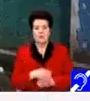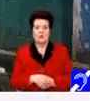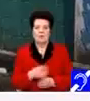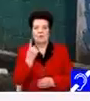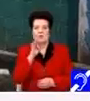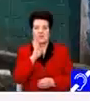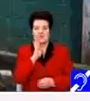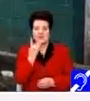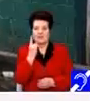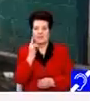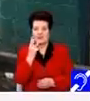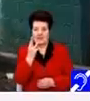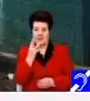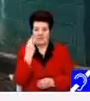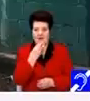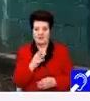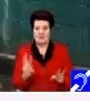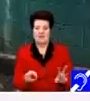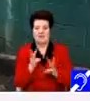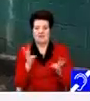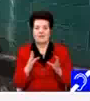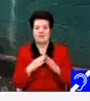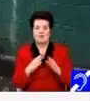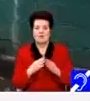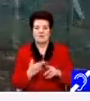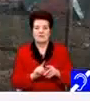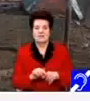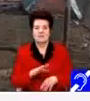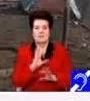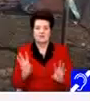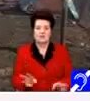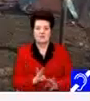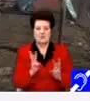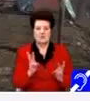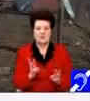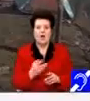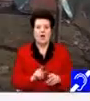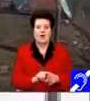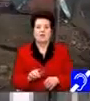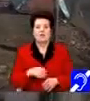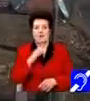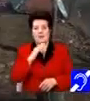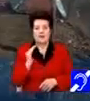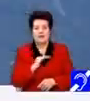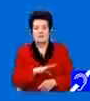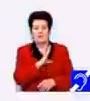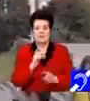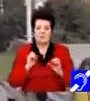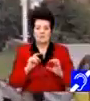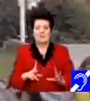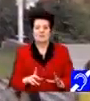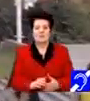O fetiță de 3 ani a murit arsă de vie după ce locuința în care se afla a fost cuprinsă de un incendiu. Părinții ei se aflau la o petrecere.